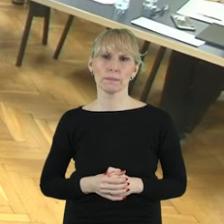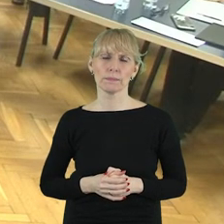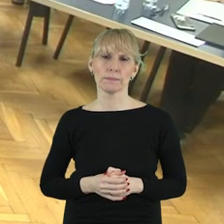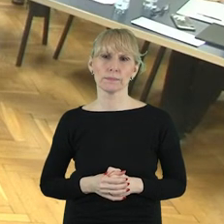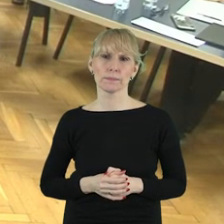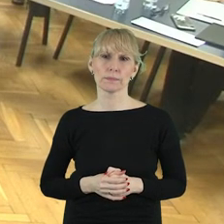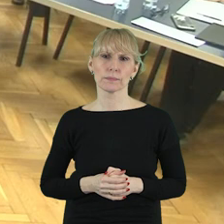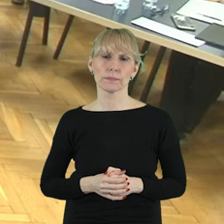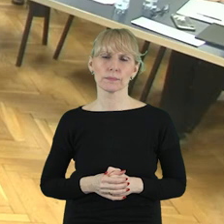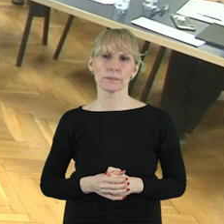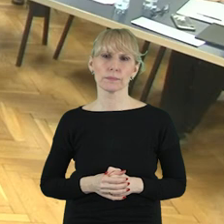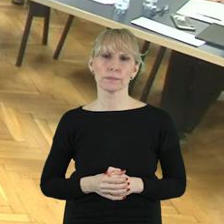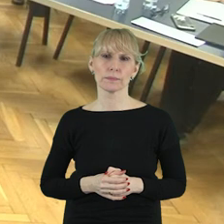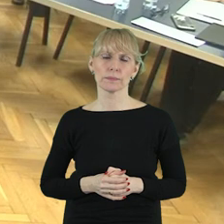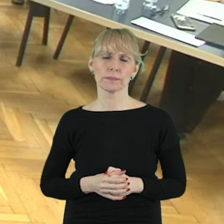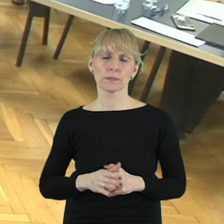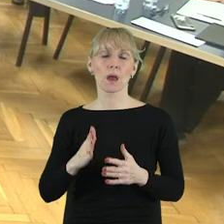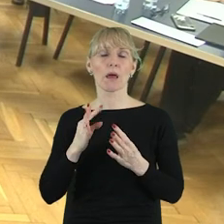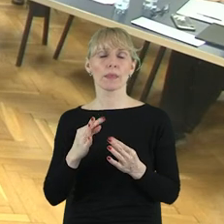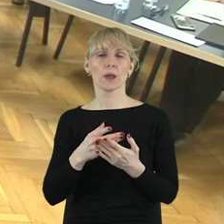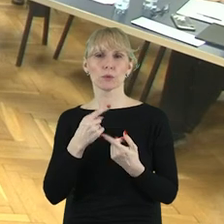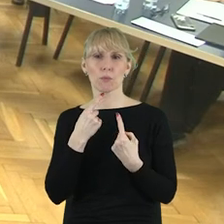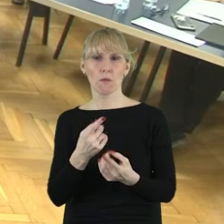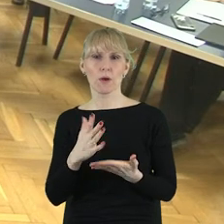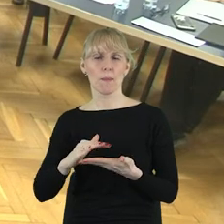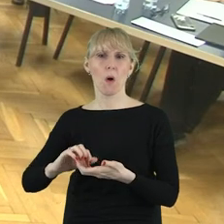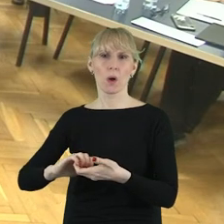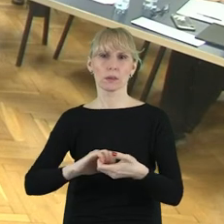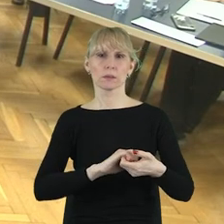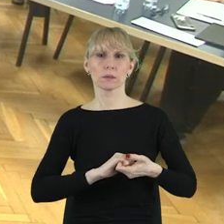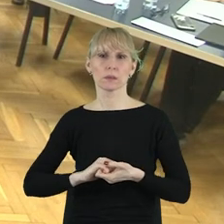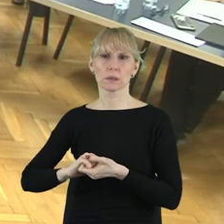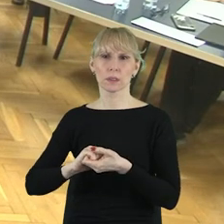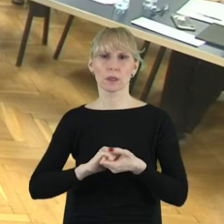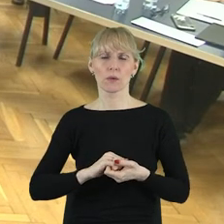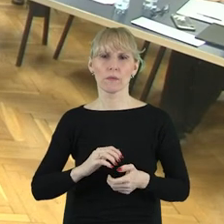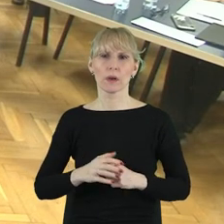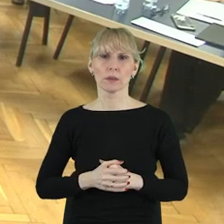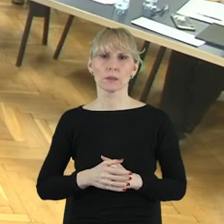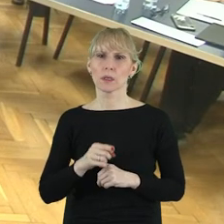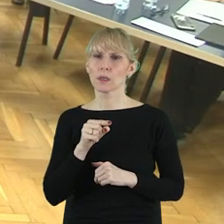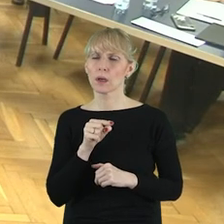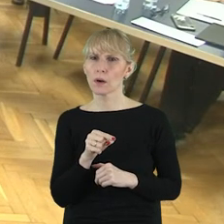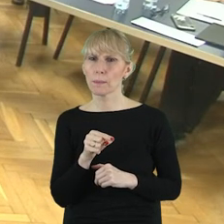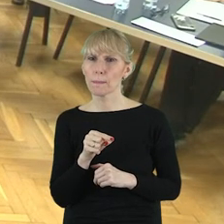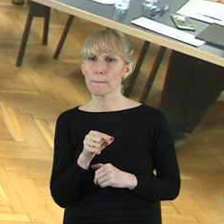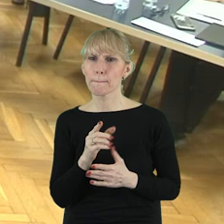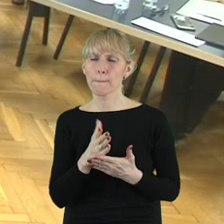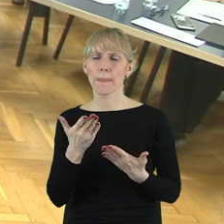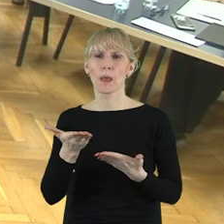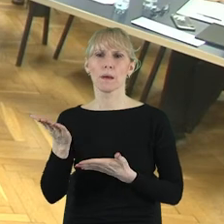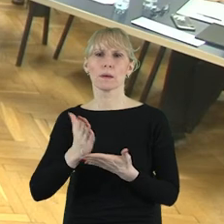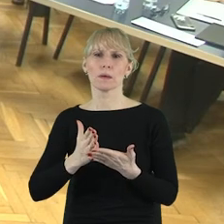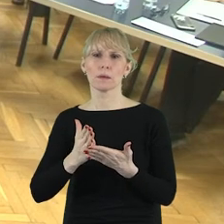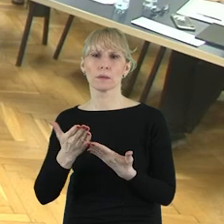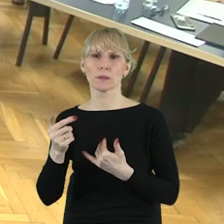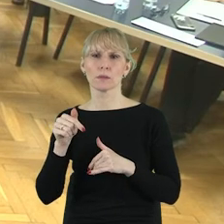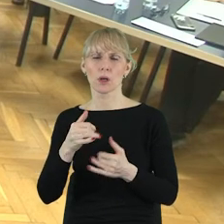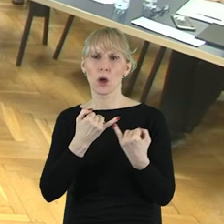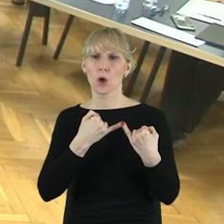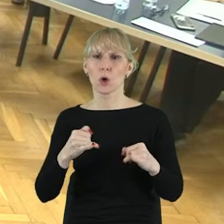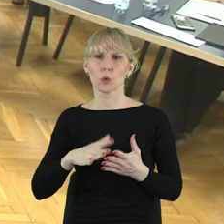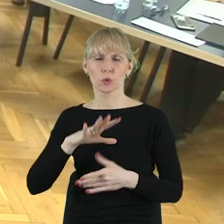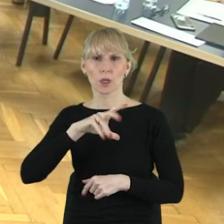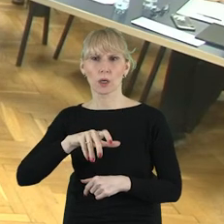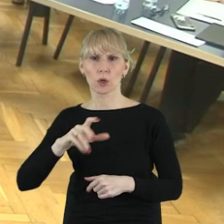nie będę tego powtarzał. Odnoszą się do zintegrowania, czyli łączenia podmiotów, zasobów i celów różnych grup interesów, podmiotów